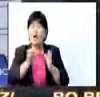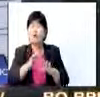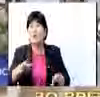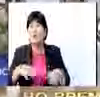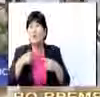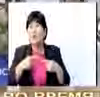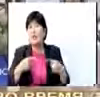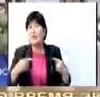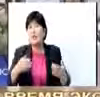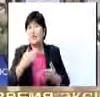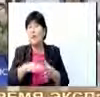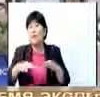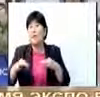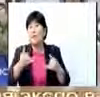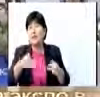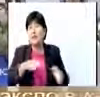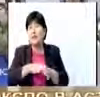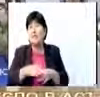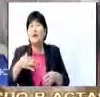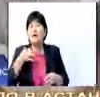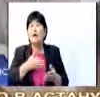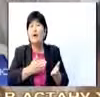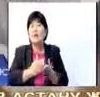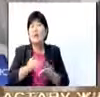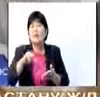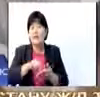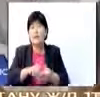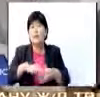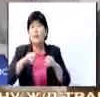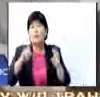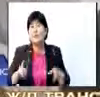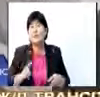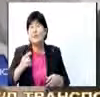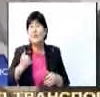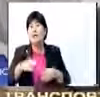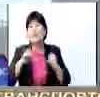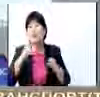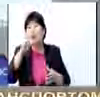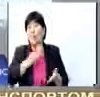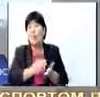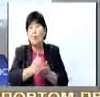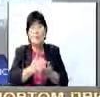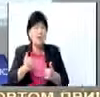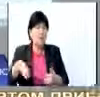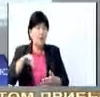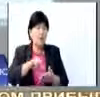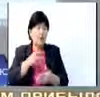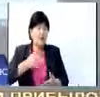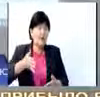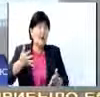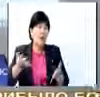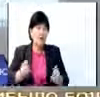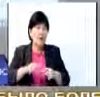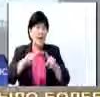Подготовки различных программ и проектов, их реализации важную роль играют профессионализм и квалификация госслужащих. Все участники семинара